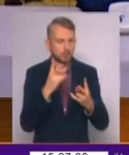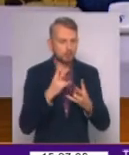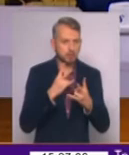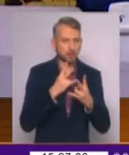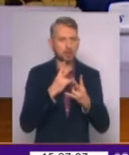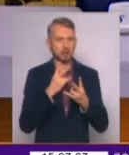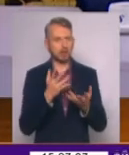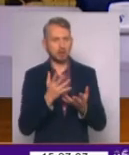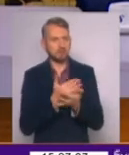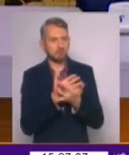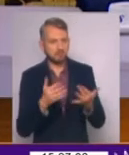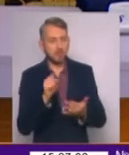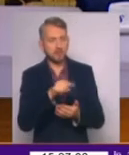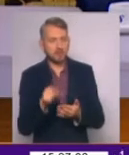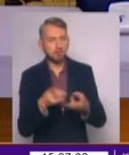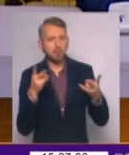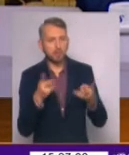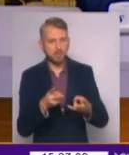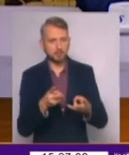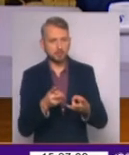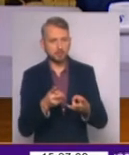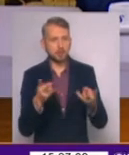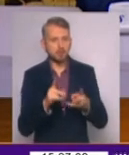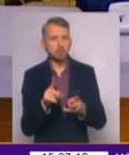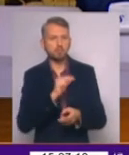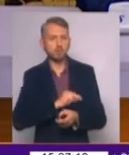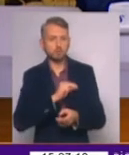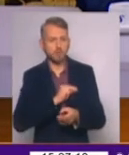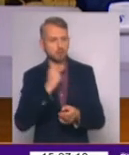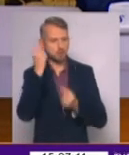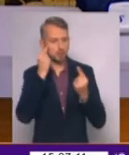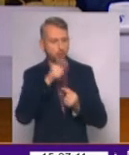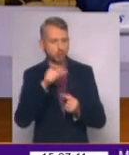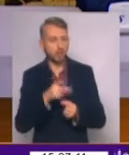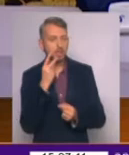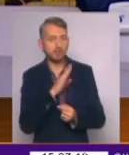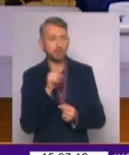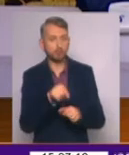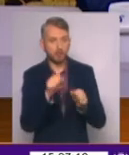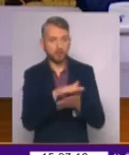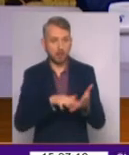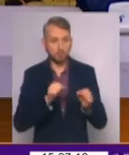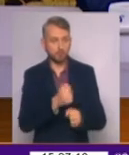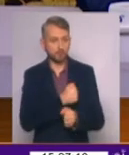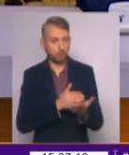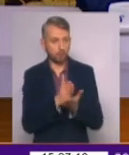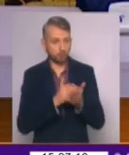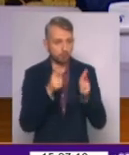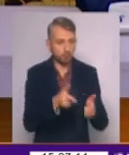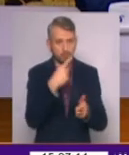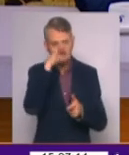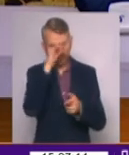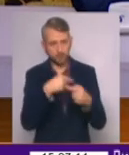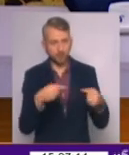далі, і з ними потрібні, треба, щоб працювали психологи. Не завжди вони можуть іти так, далі на військову службу, в поліцію і так тим далі.